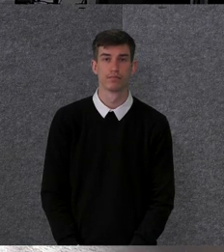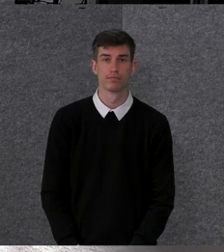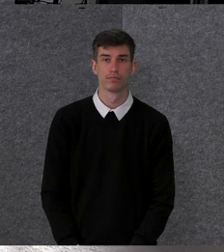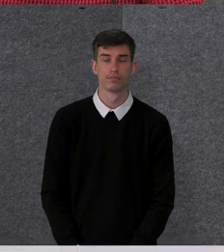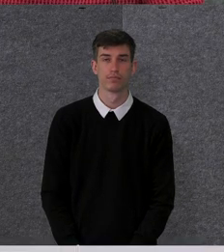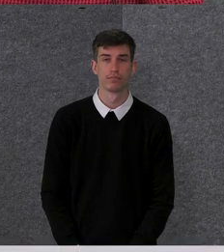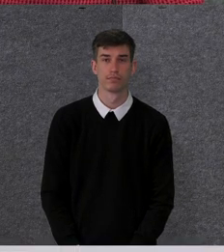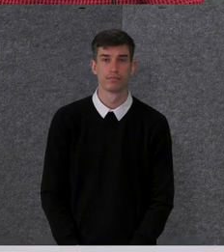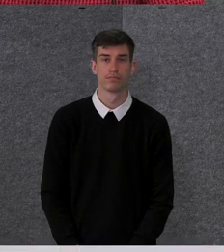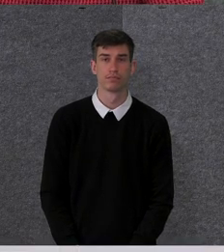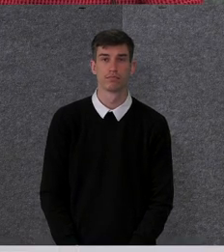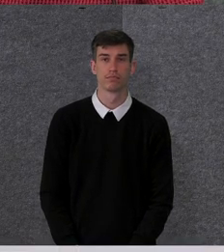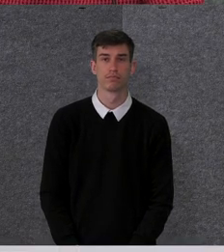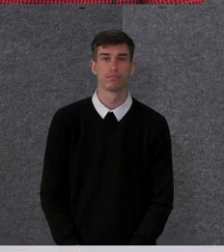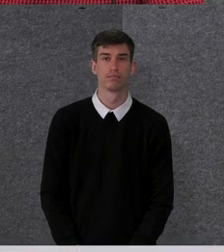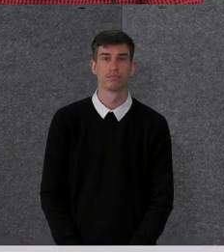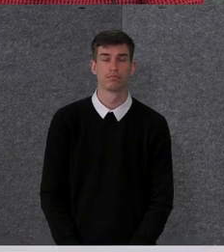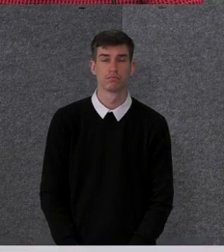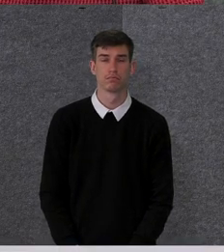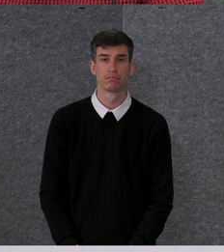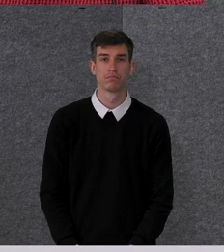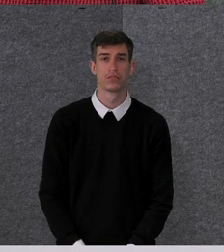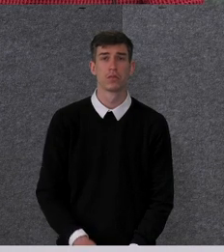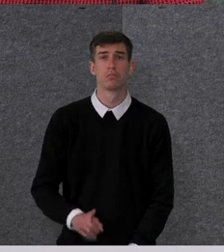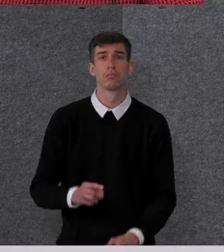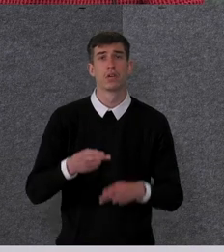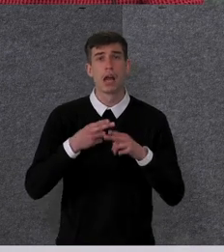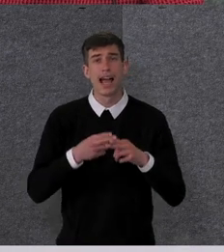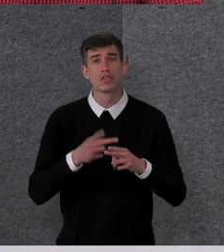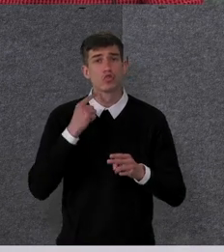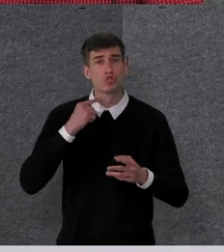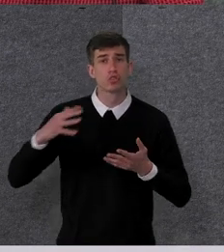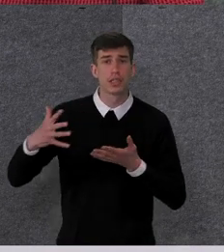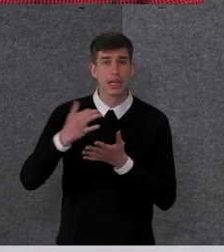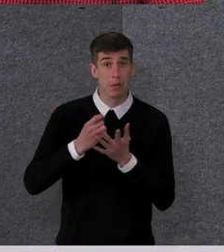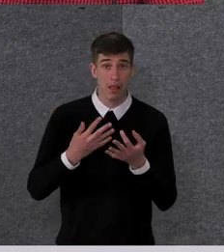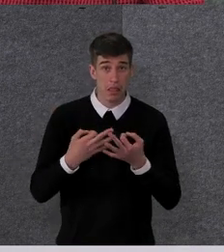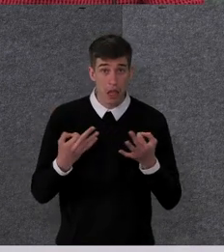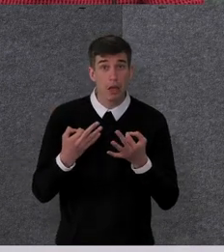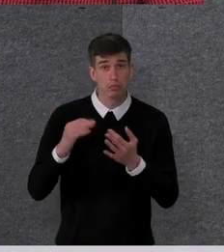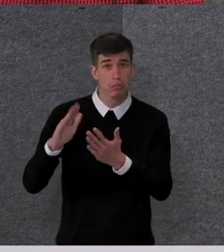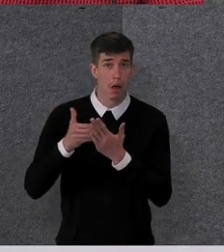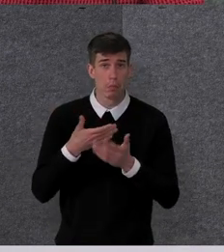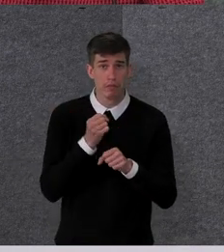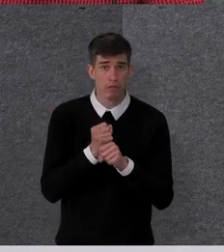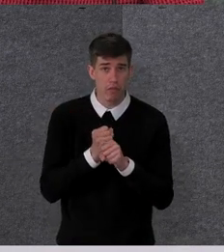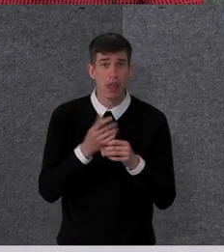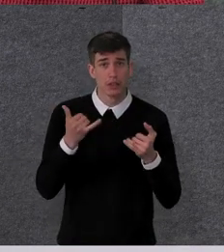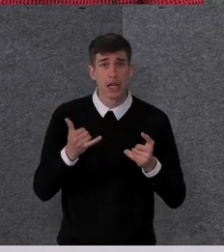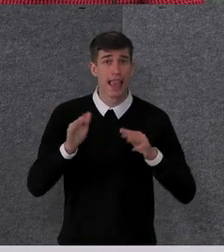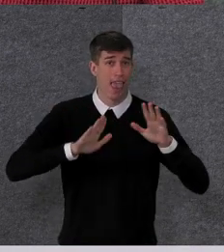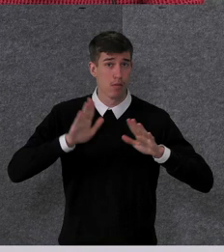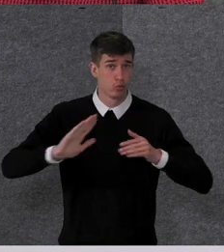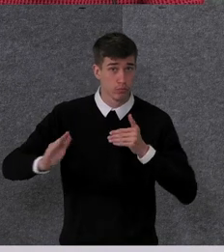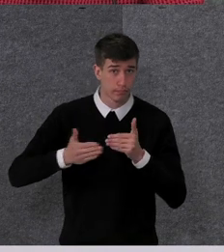So, da keine Fragen, keine weiteren Stimmen mehr hier auflaufen, sondern wir sehen, dass viele abgegeben haben, schließe ich jetzt